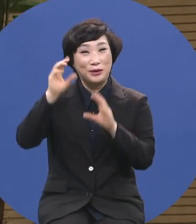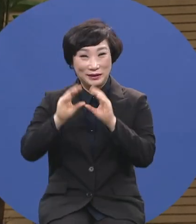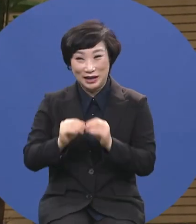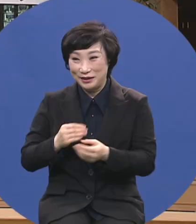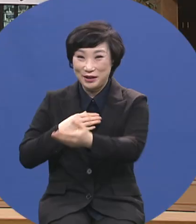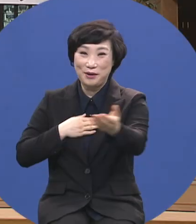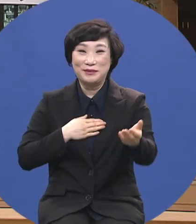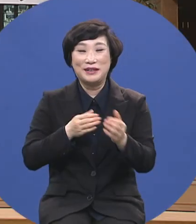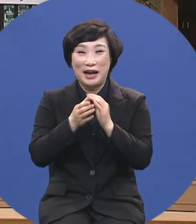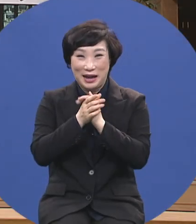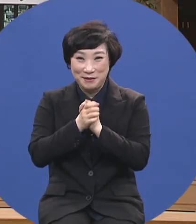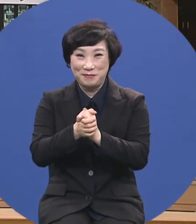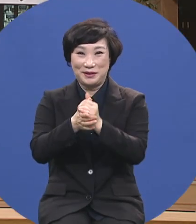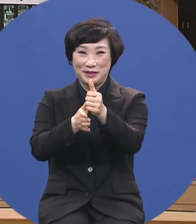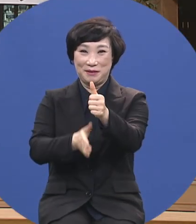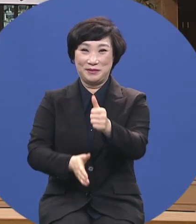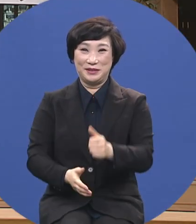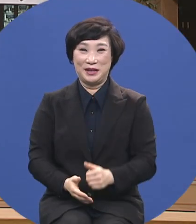동의하시면 아멘 합시다.